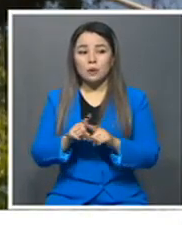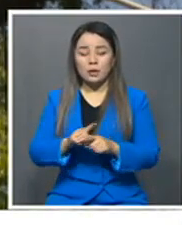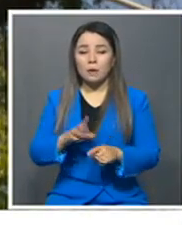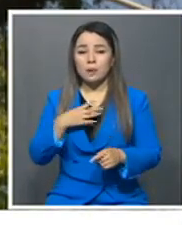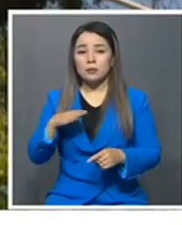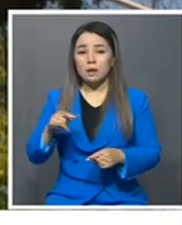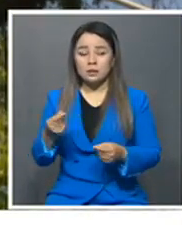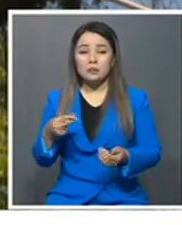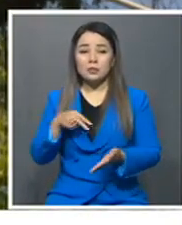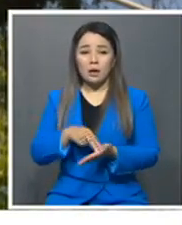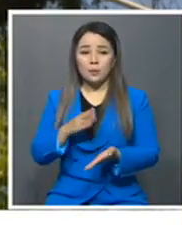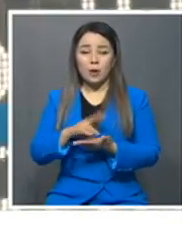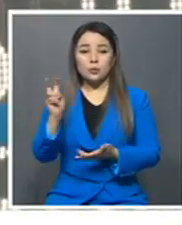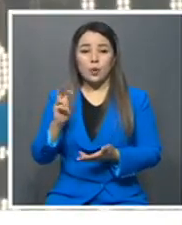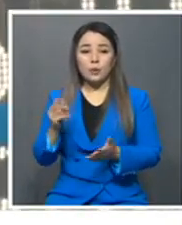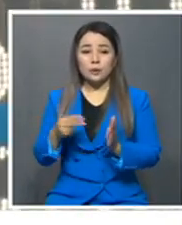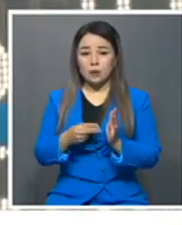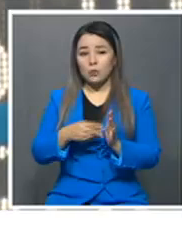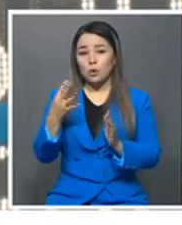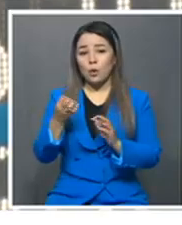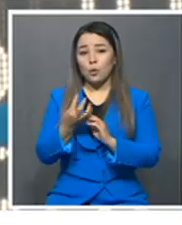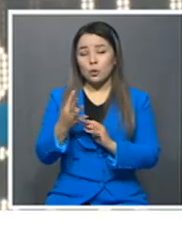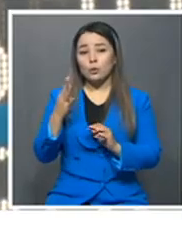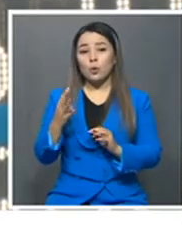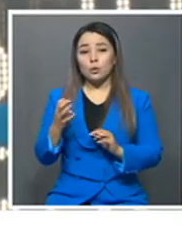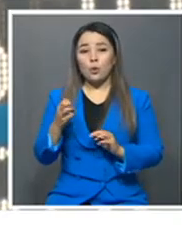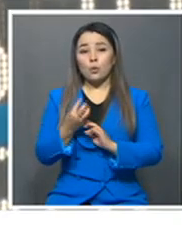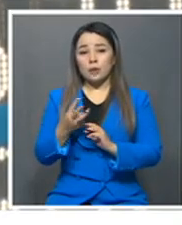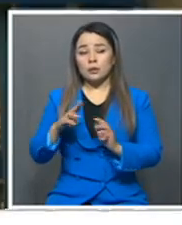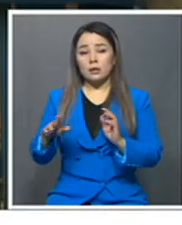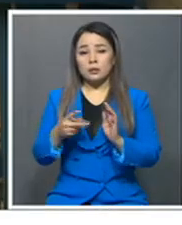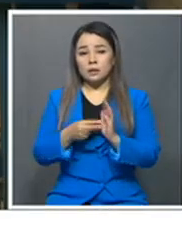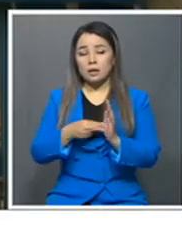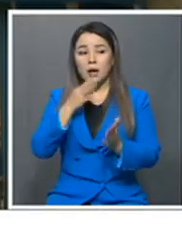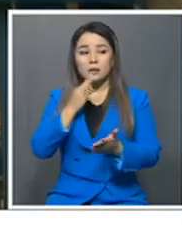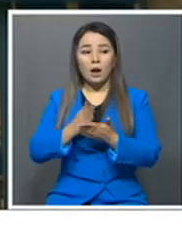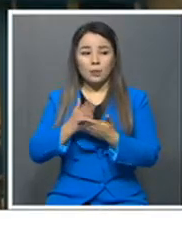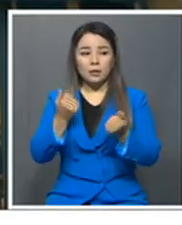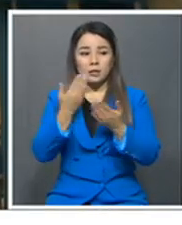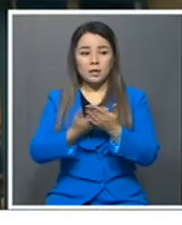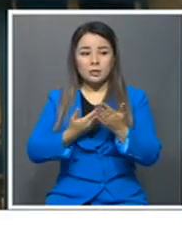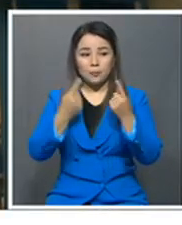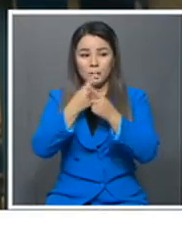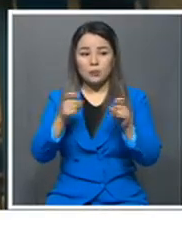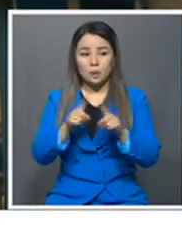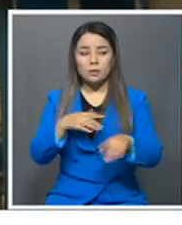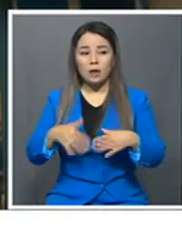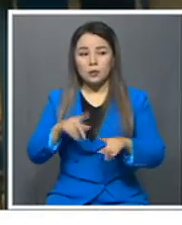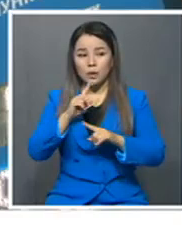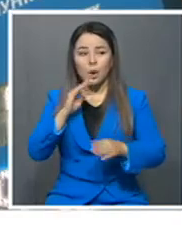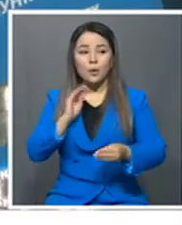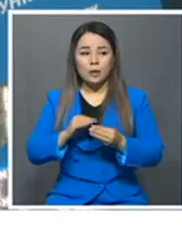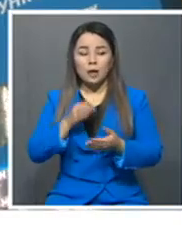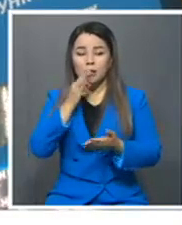нығайып, долларға шаққандағы орташа бағамы 413-414 теңге аралығында болған. Сарапшылар теңге теңселмей тұрақтала